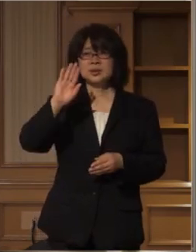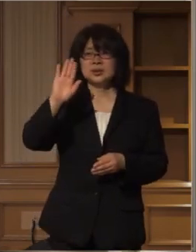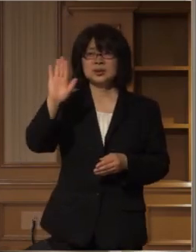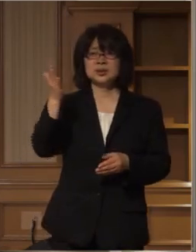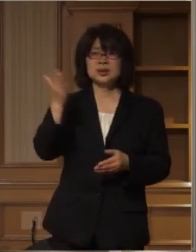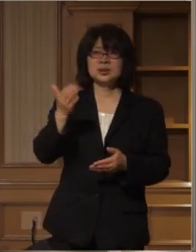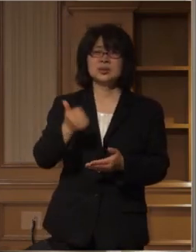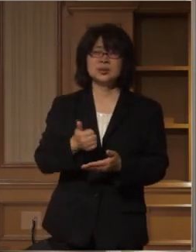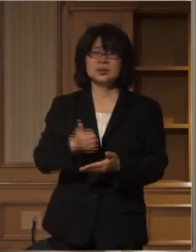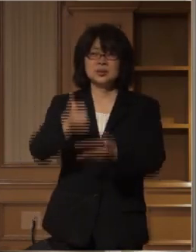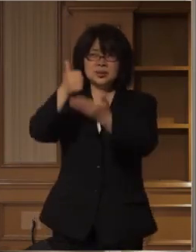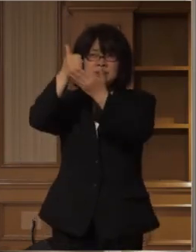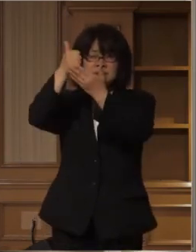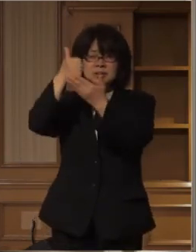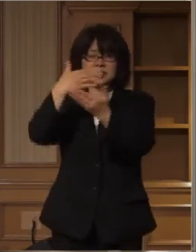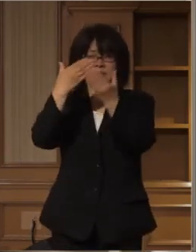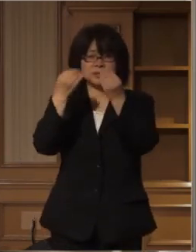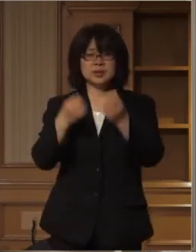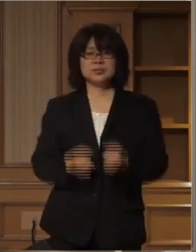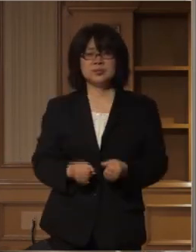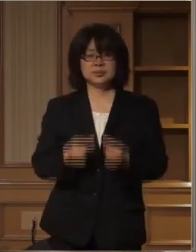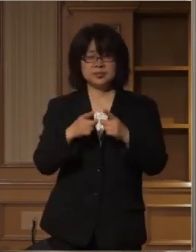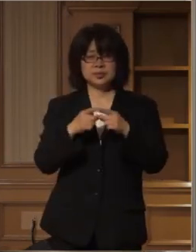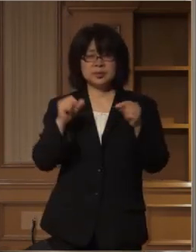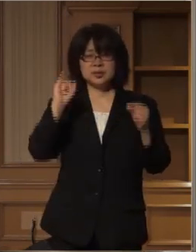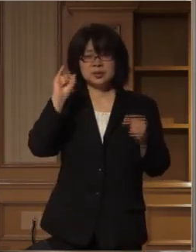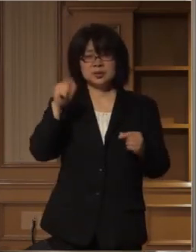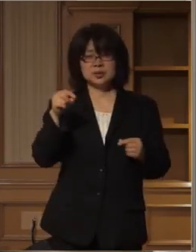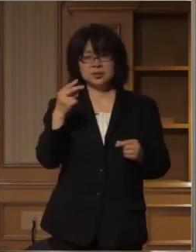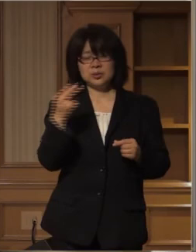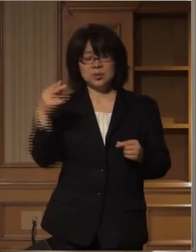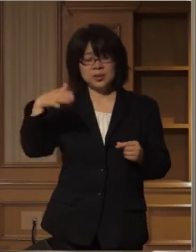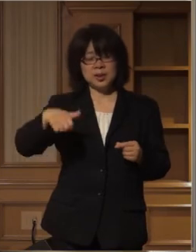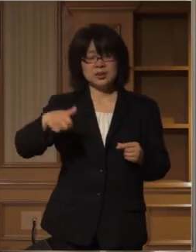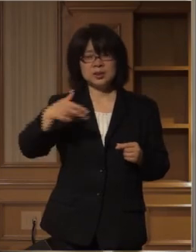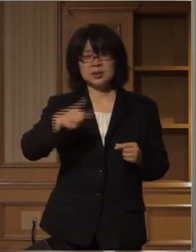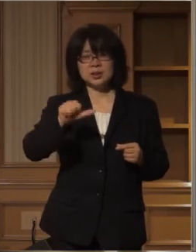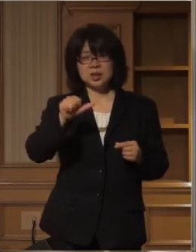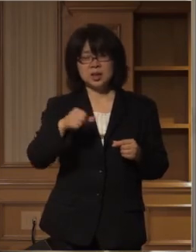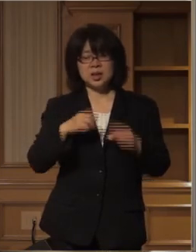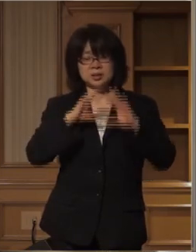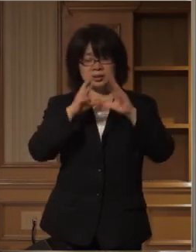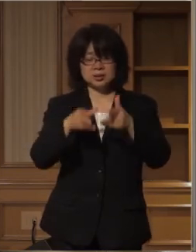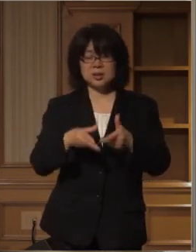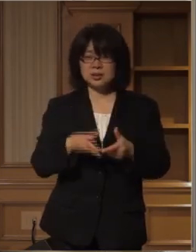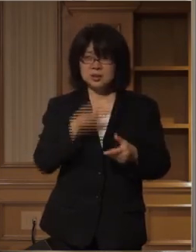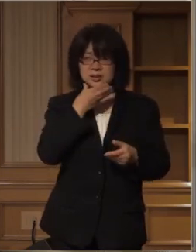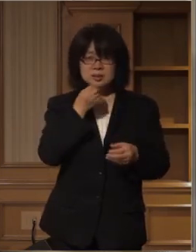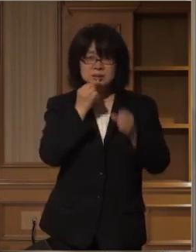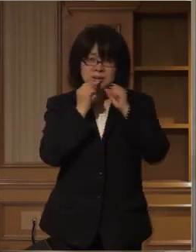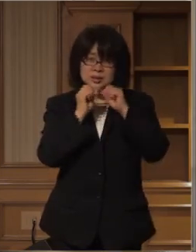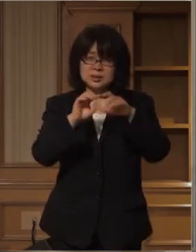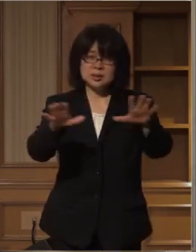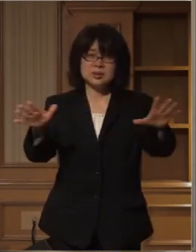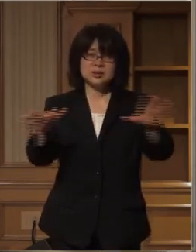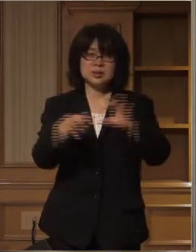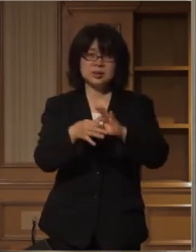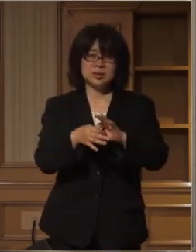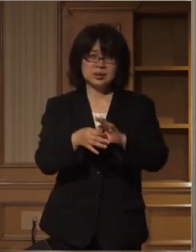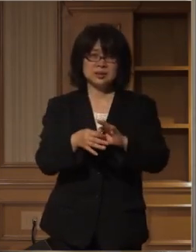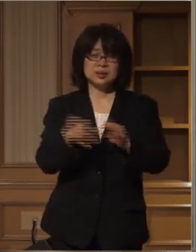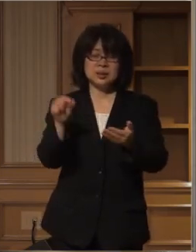を、最後の章としてまとめなさいっていうふうに導いてくださってですね、それでこの本があの出来上がったんです